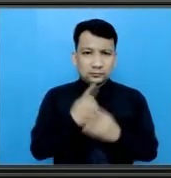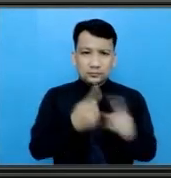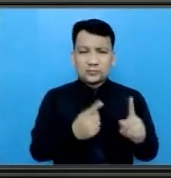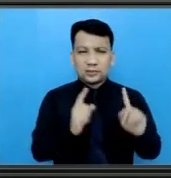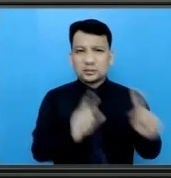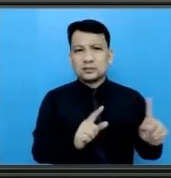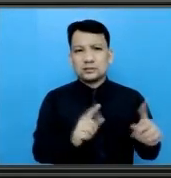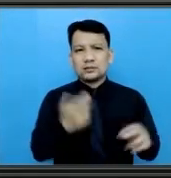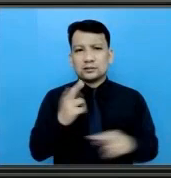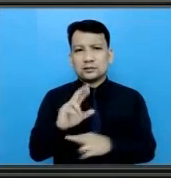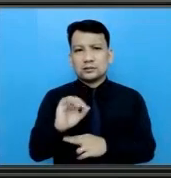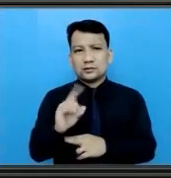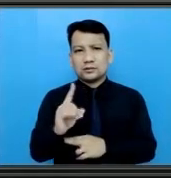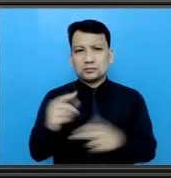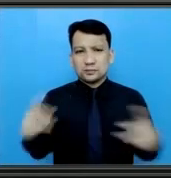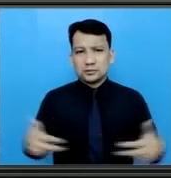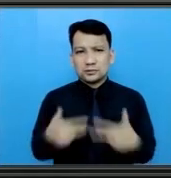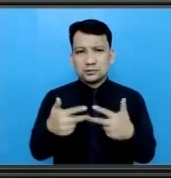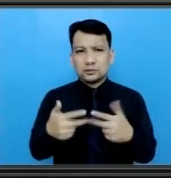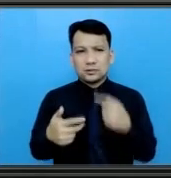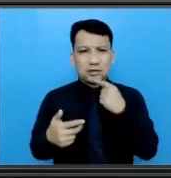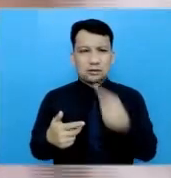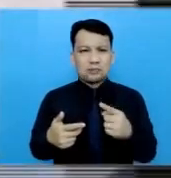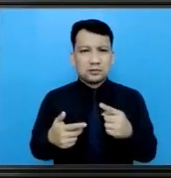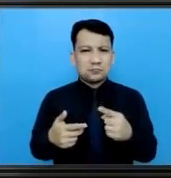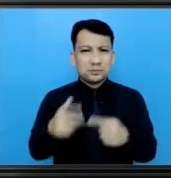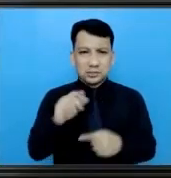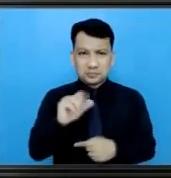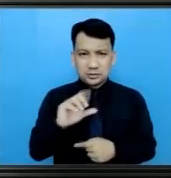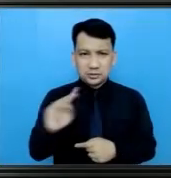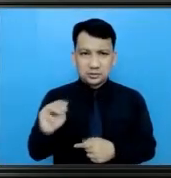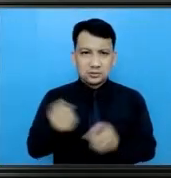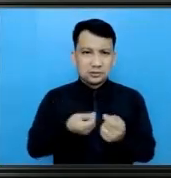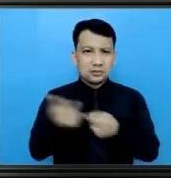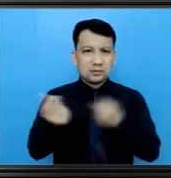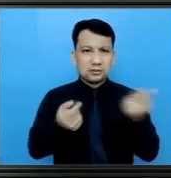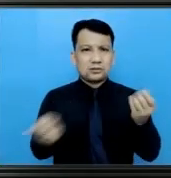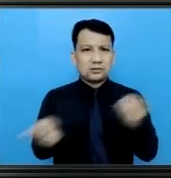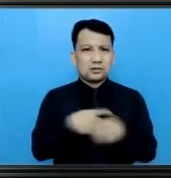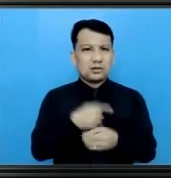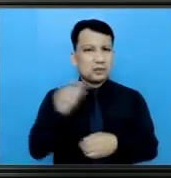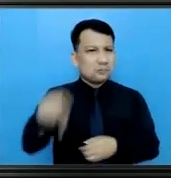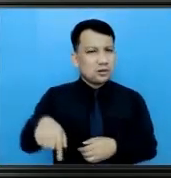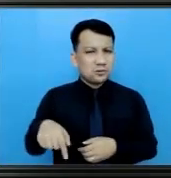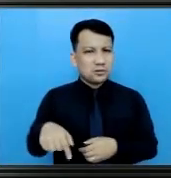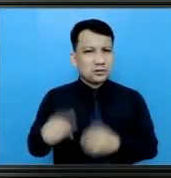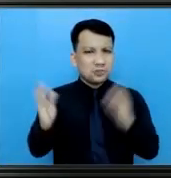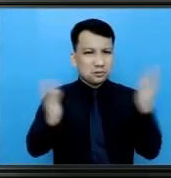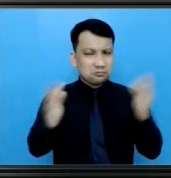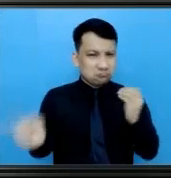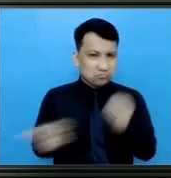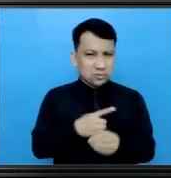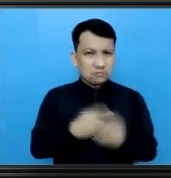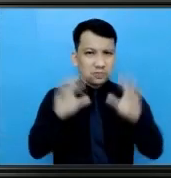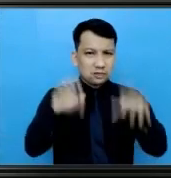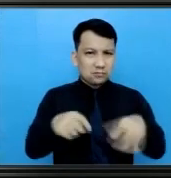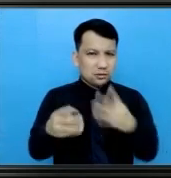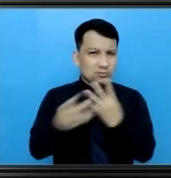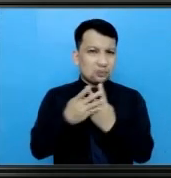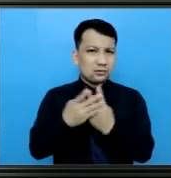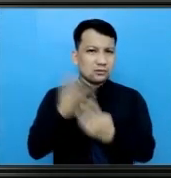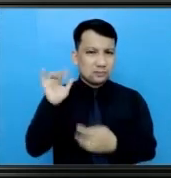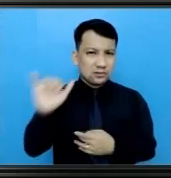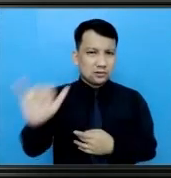dyan sa Sabungan na yan ng Assumption Lingunan. Alisin po sila, tanggalin po sila sa serbisyo at makulong po sila habang buhay,